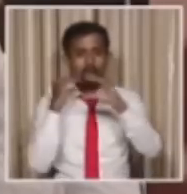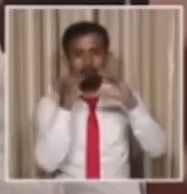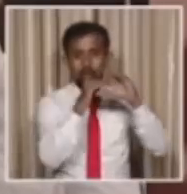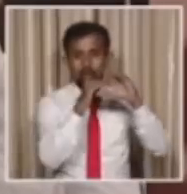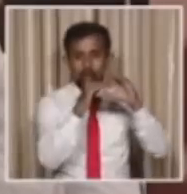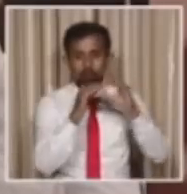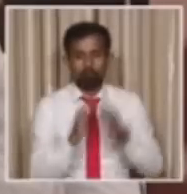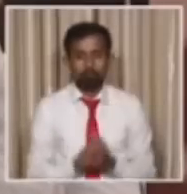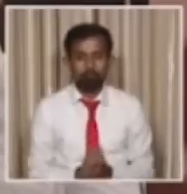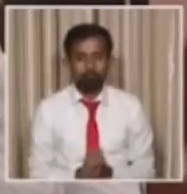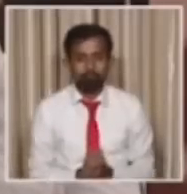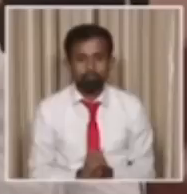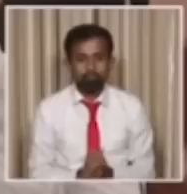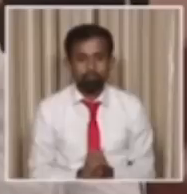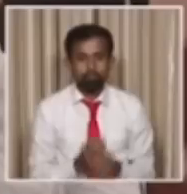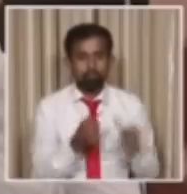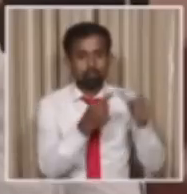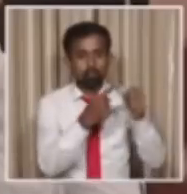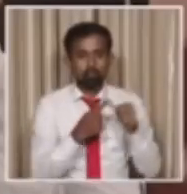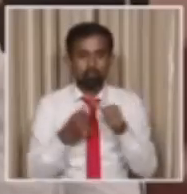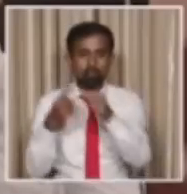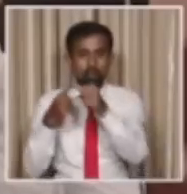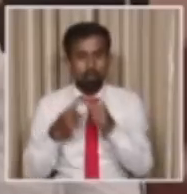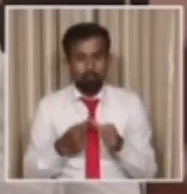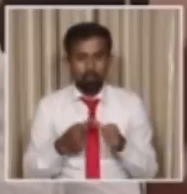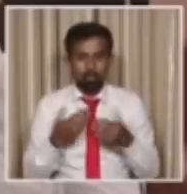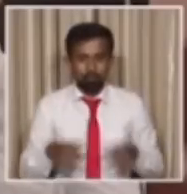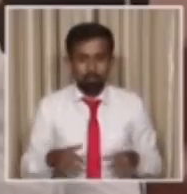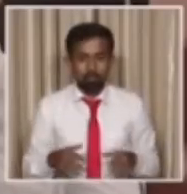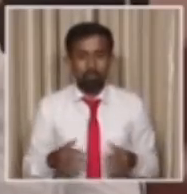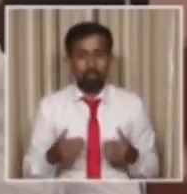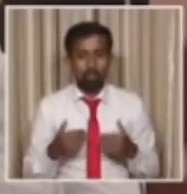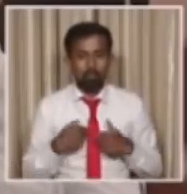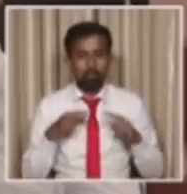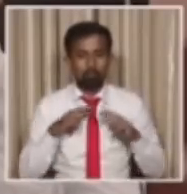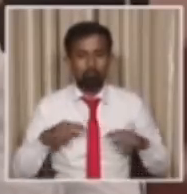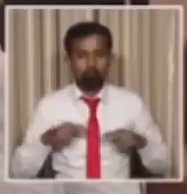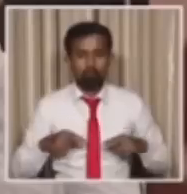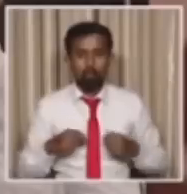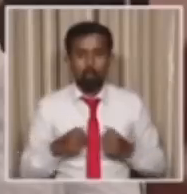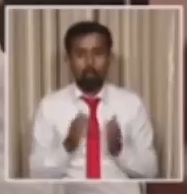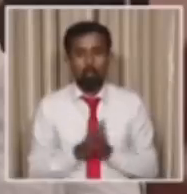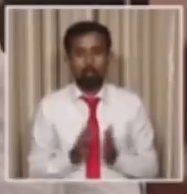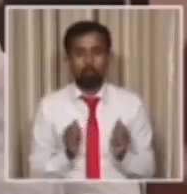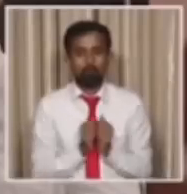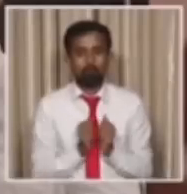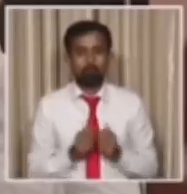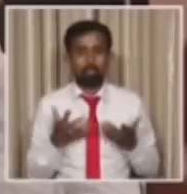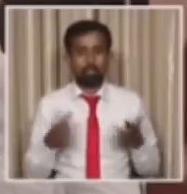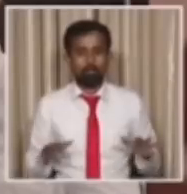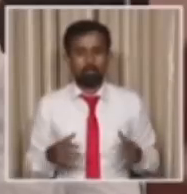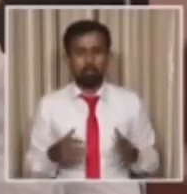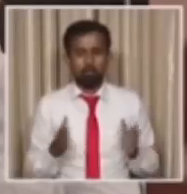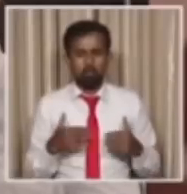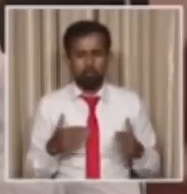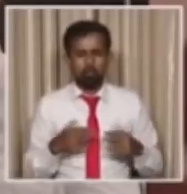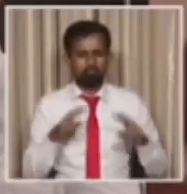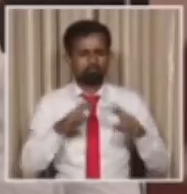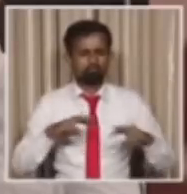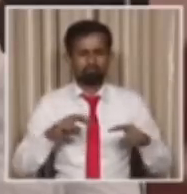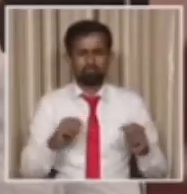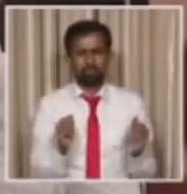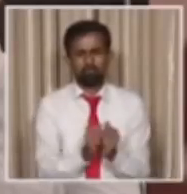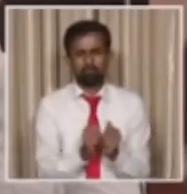ලියලා ඒගොල්ලන් උත්තරේවලා තියෙනවා, අපේ විමර්ශන සියලු දේ ඉවරයි, අපිට තවත් ඕකේ විමර්ශන